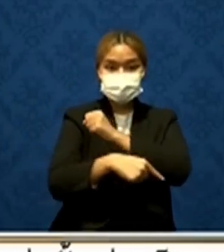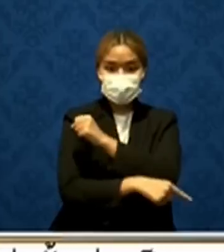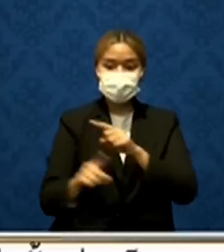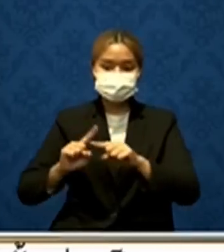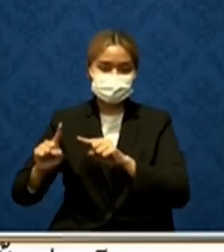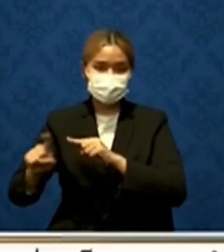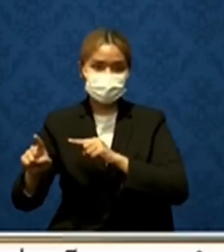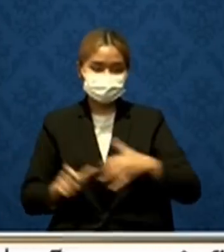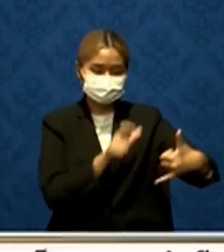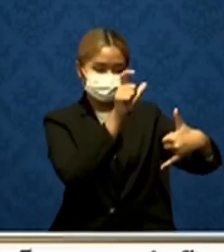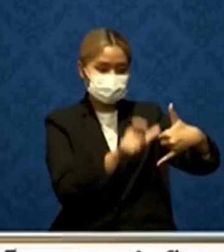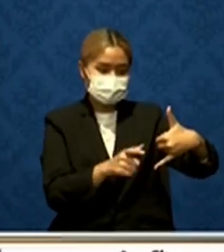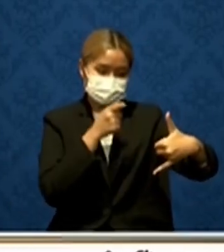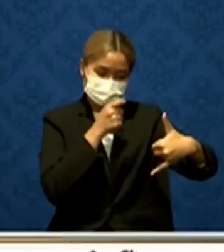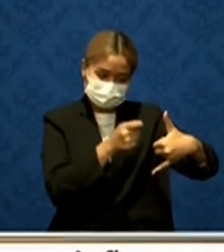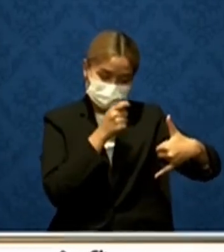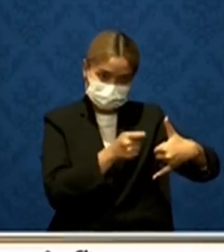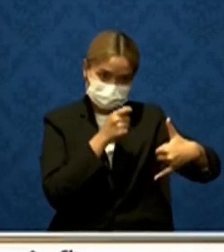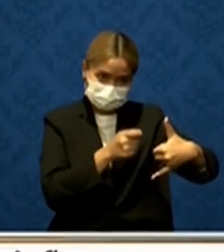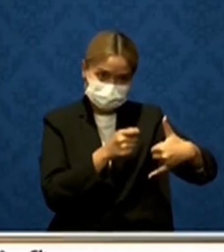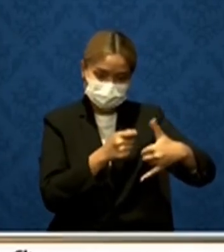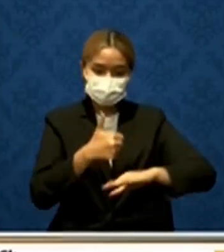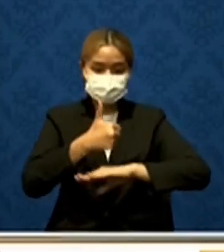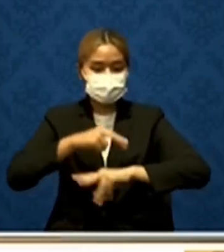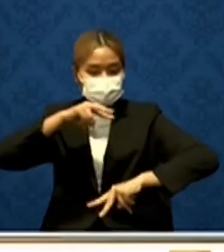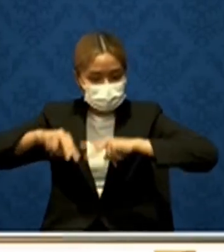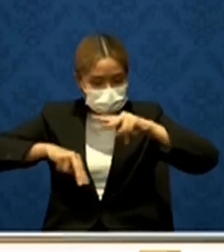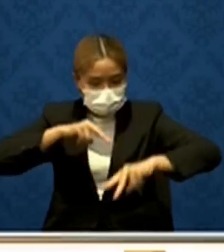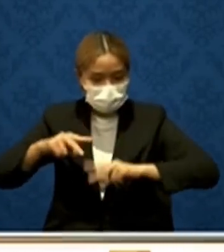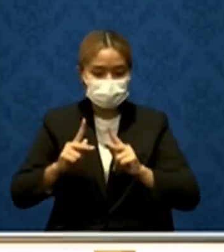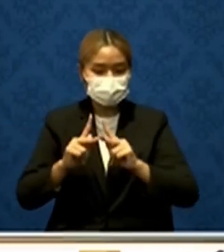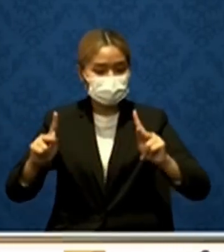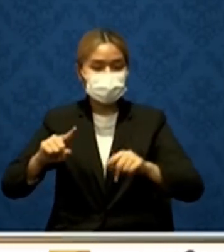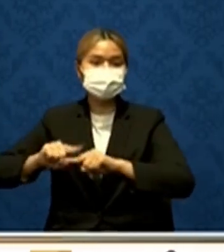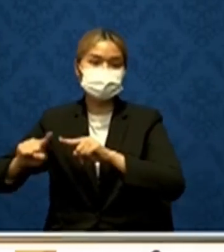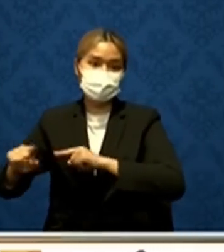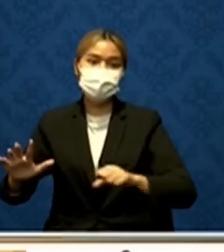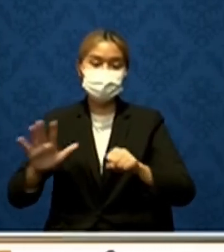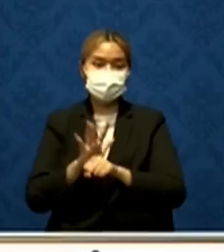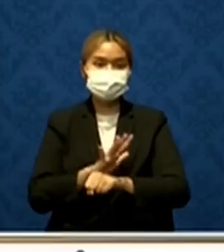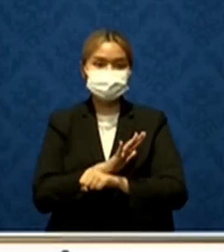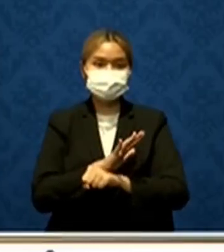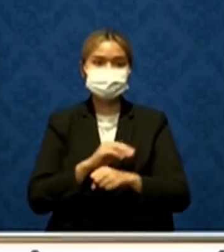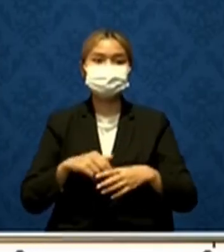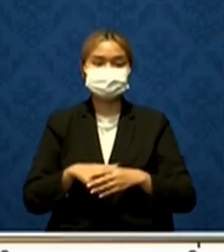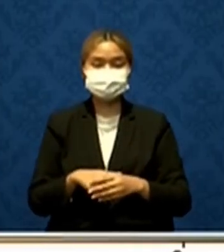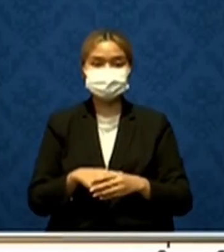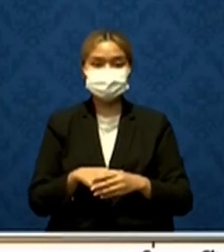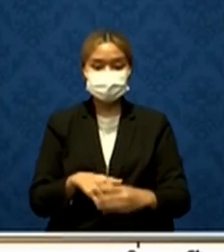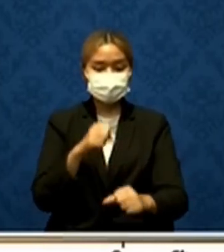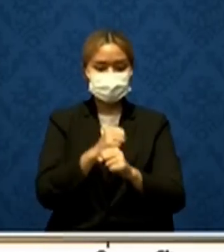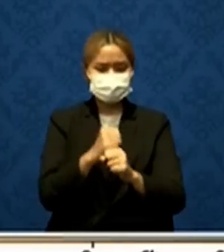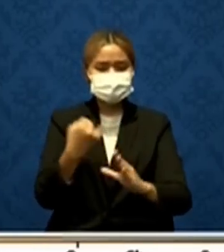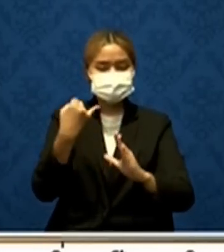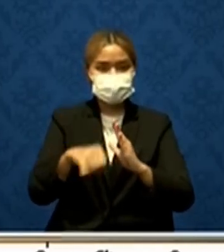วินัยเจ้าหน้าที่เพราะรักษาการผู้อำนวยการเป็นเจ้าหน้าที่พร้อมกับผู้เกี่ยวกล้องชี้มูลความผิด